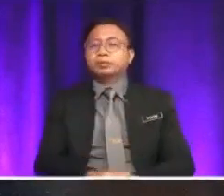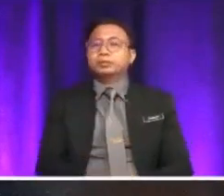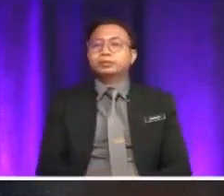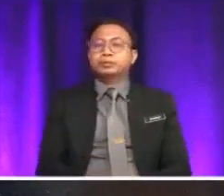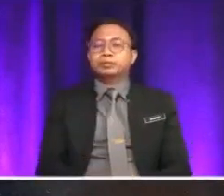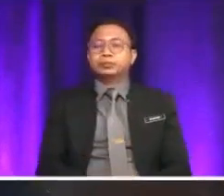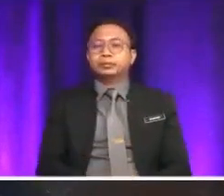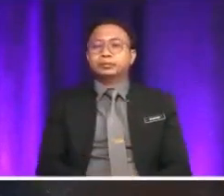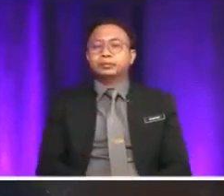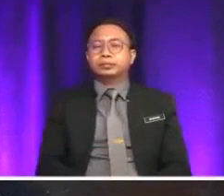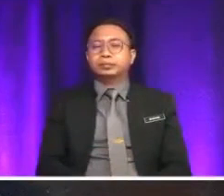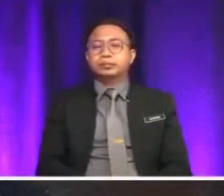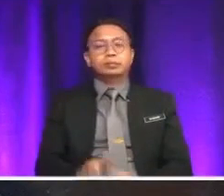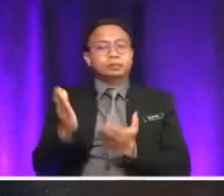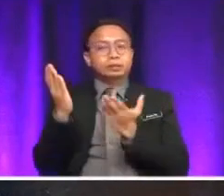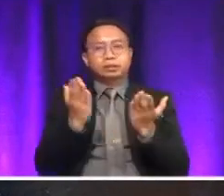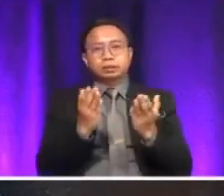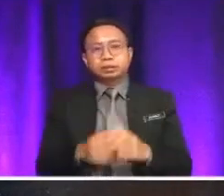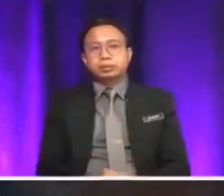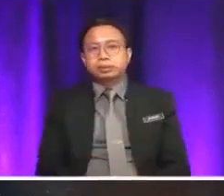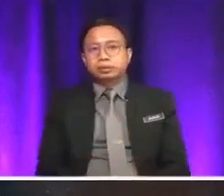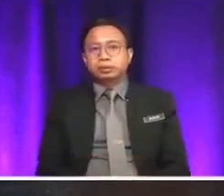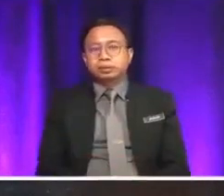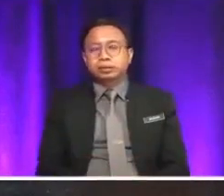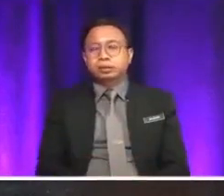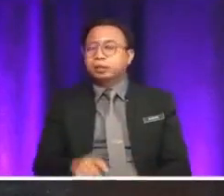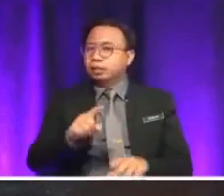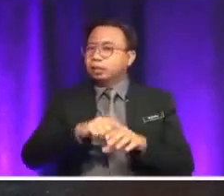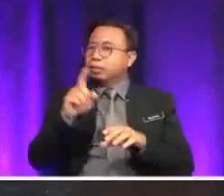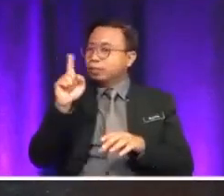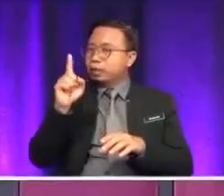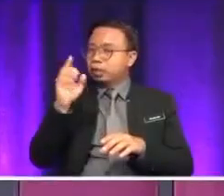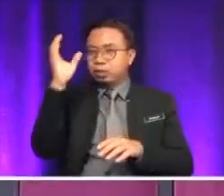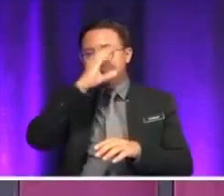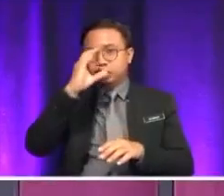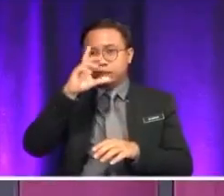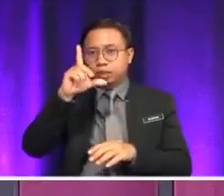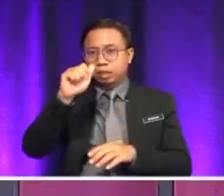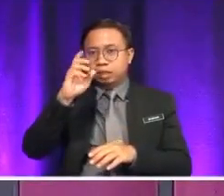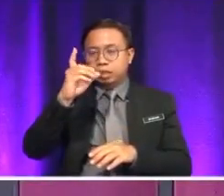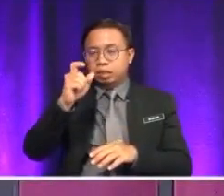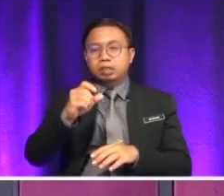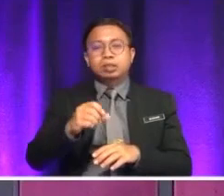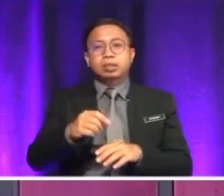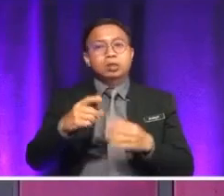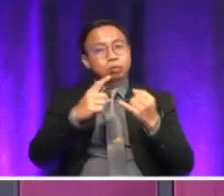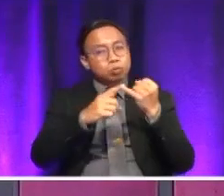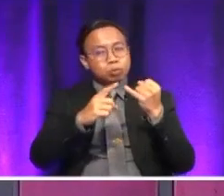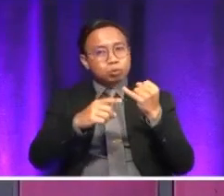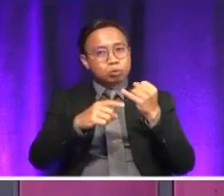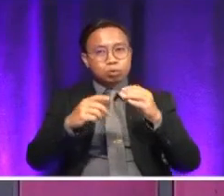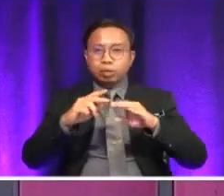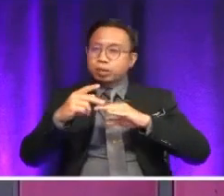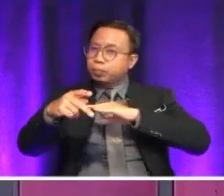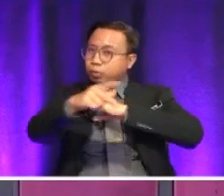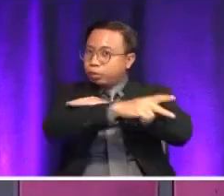stres. Okey, silakan. Kemana hendak mencari lada? Ke hujung kebun sebelah